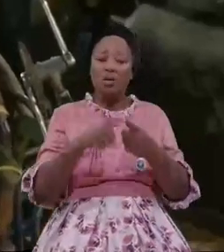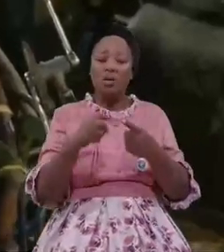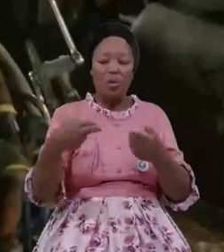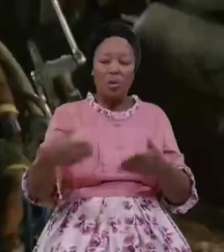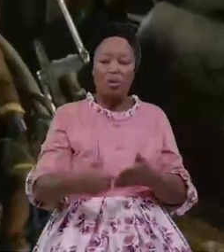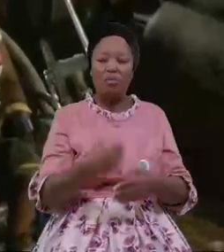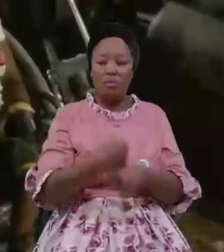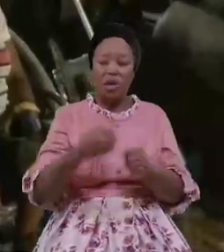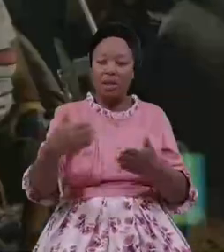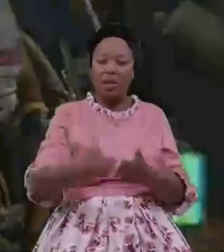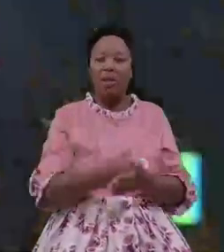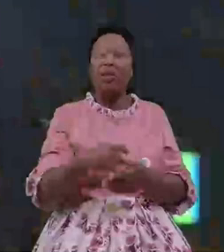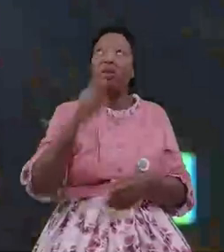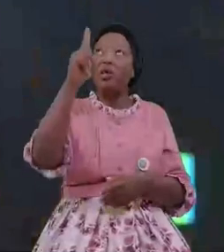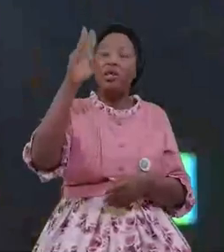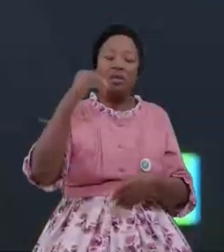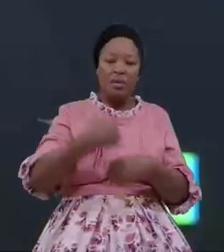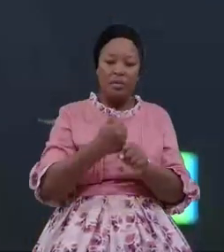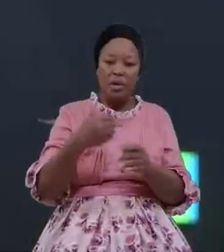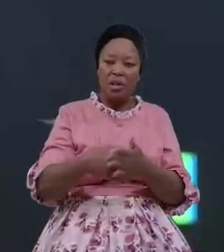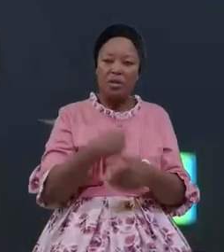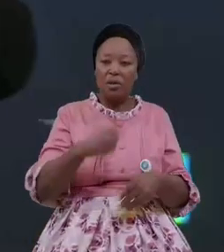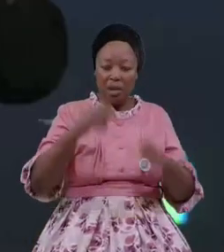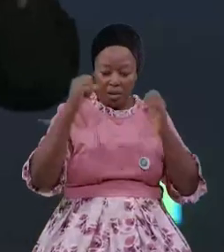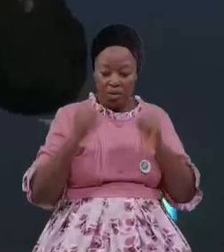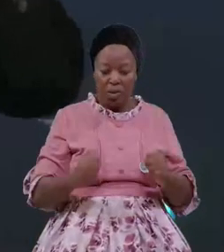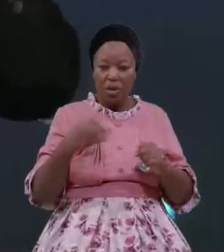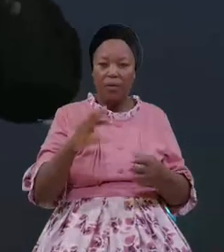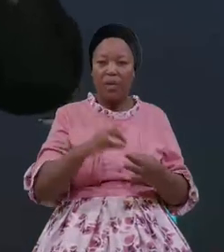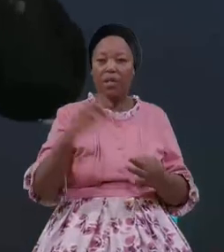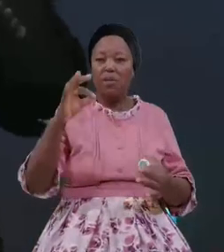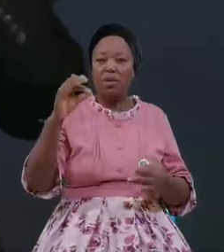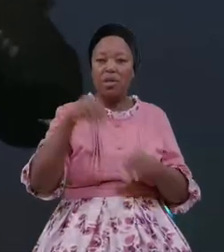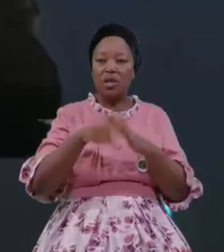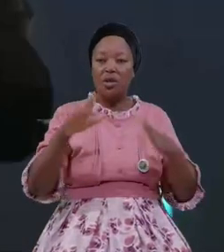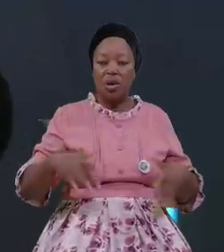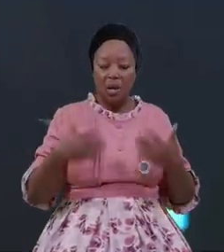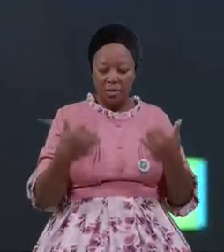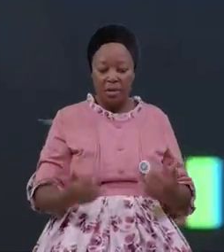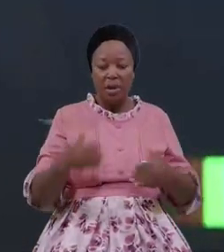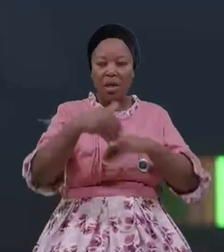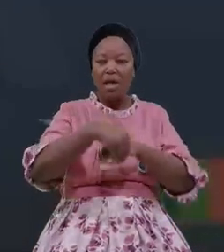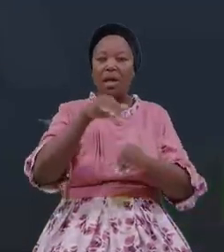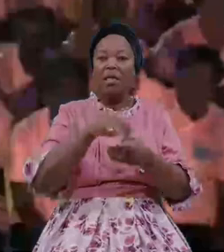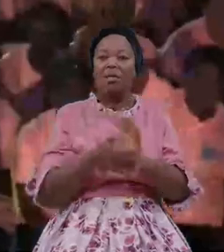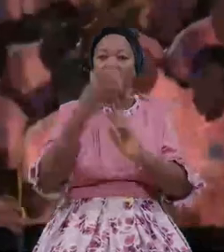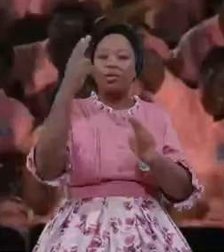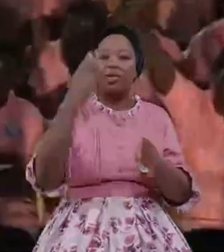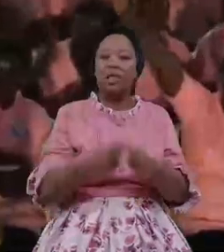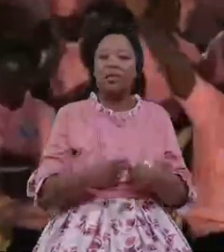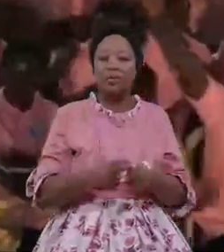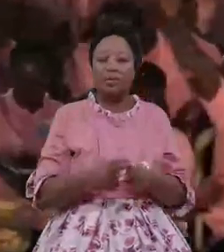venu renouveler il va renouveler la la force de l'Esprit dans votre vie ce soir au nom